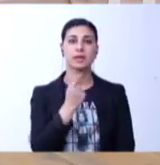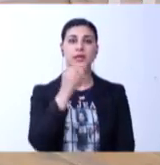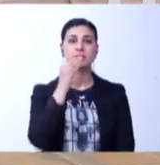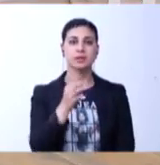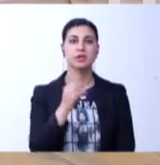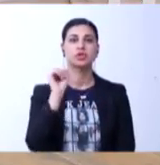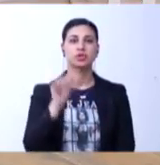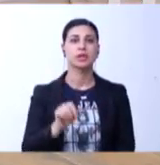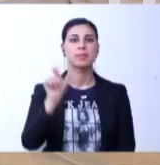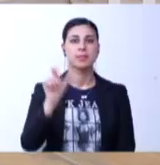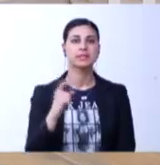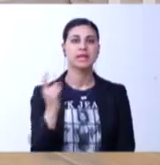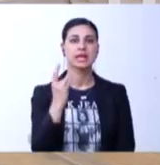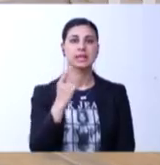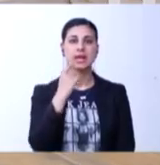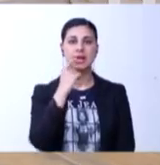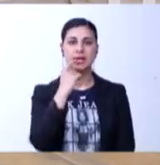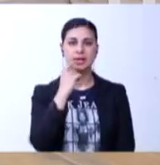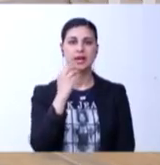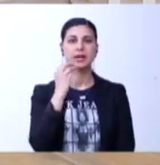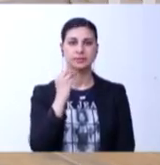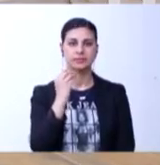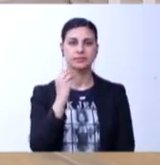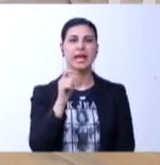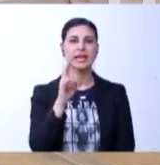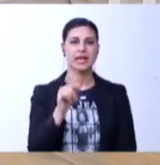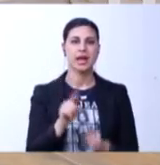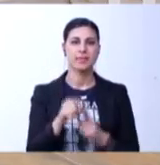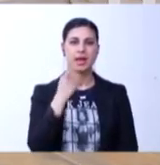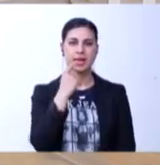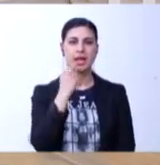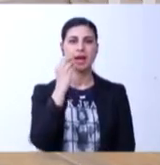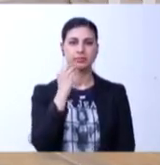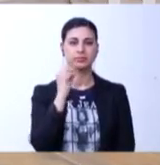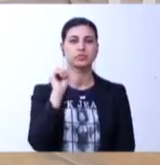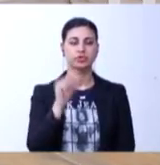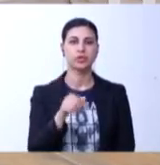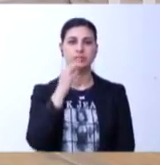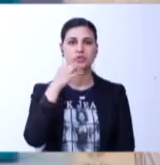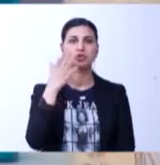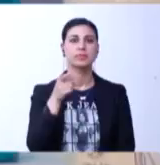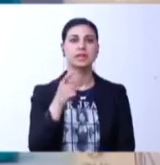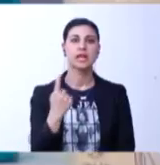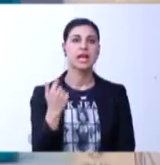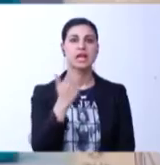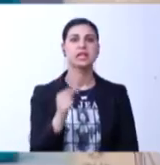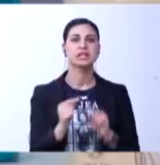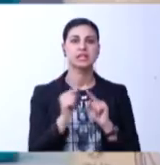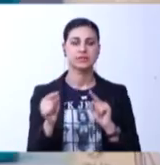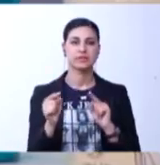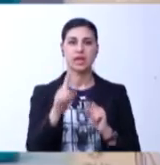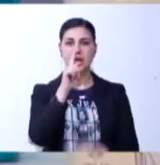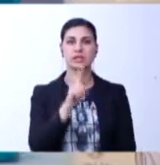შეიძლება პაციენტმა ერთხელ რომ მოიკვნიტოს კბილი, შეიძლება ენა ბოდიში, შეიძლება შემდეგ იმ კვირის განმავლობაში ან იმ